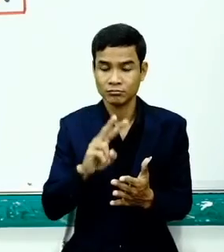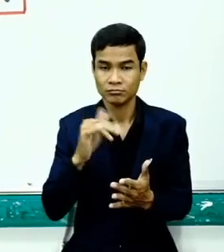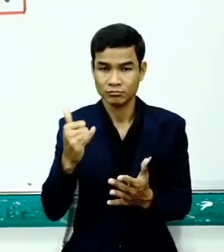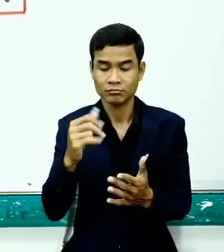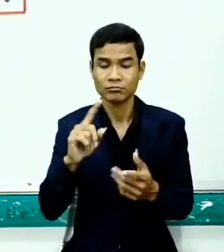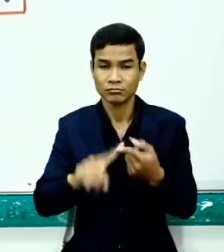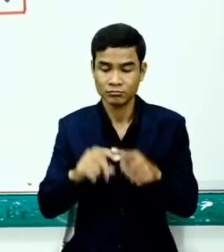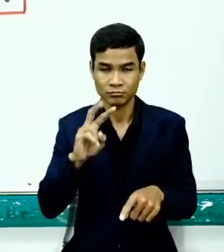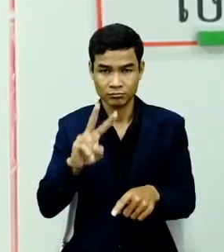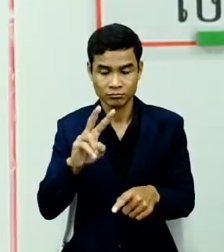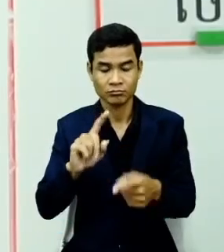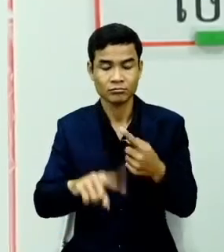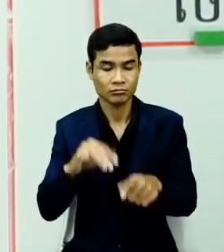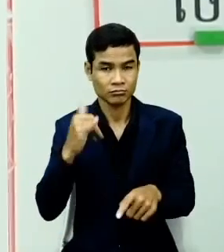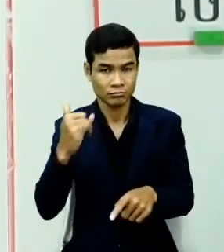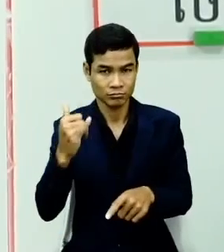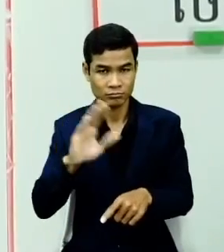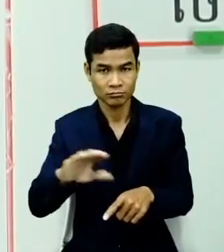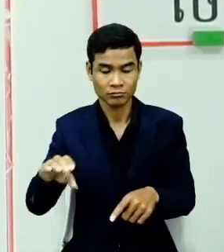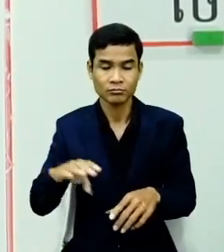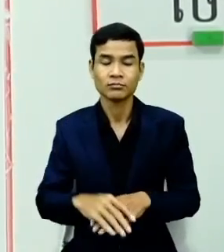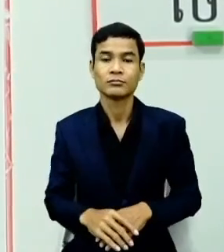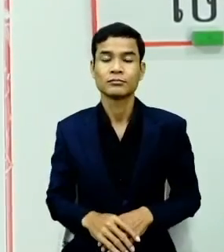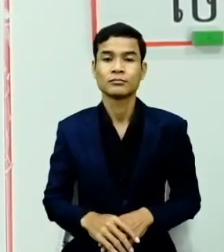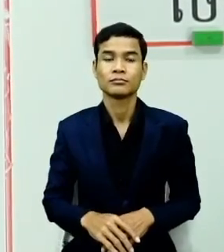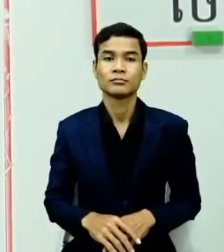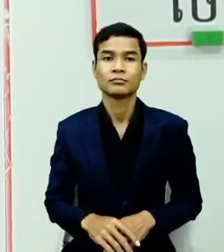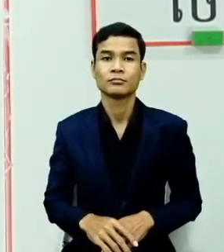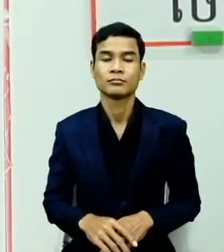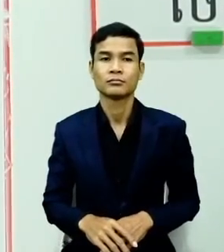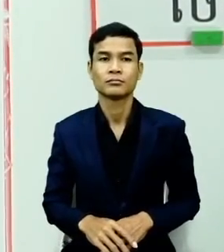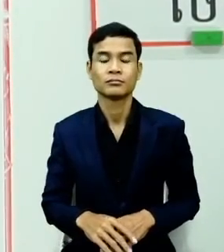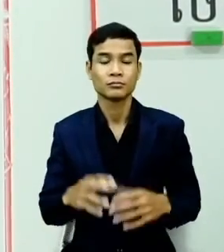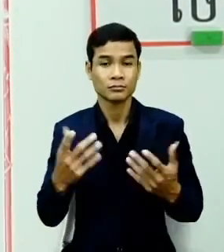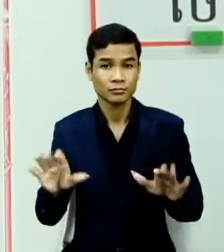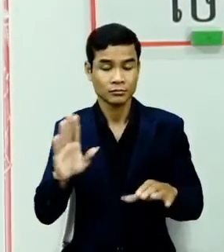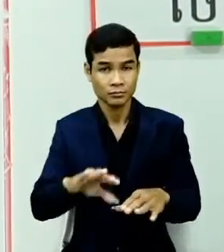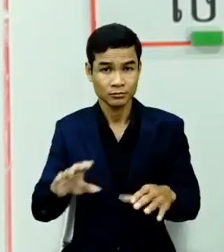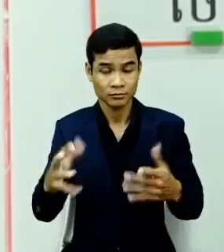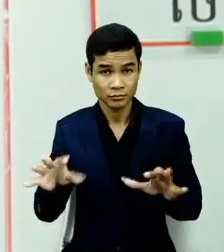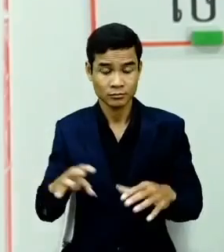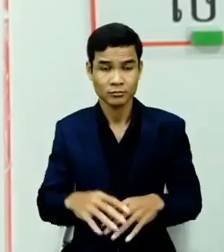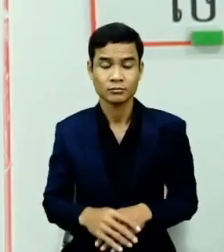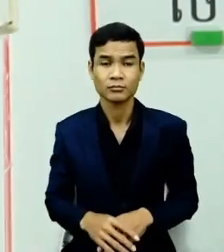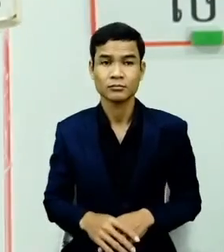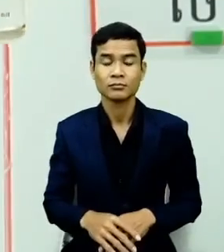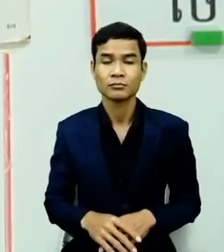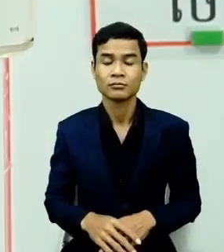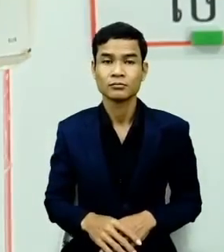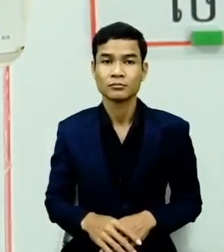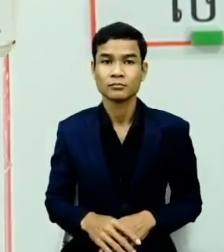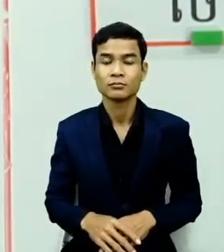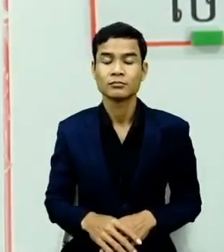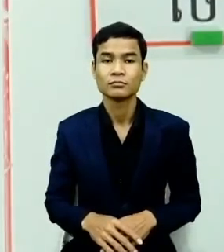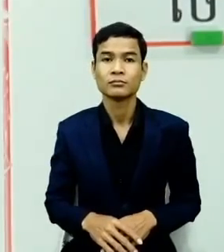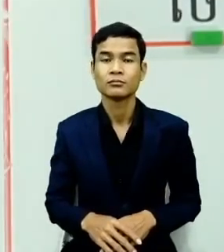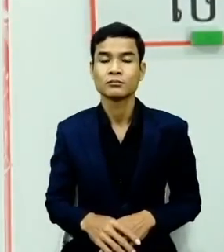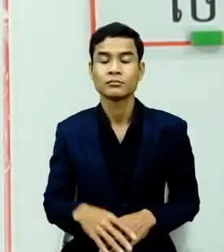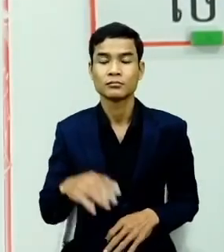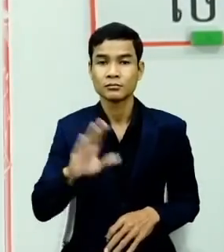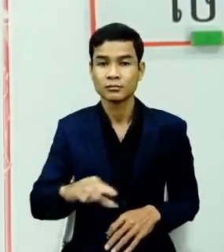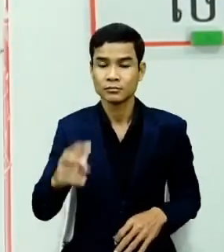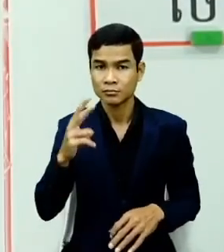ដែលមានលេខ2ចានឹងលេខ6ណាកូនណាតោះហើយហើយឬនៅចានេះ